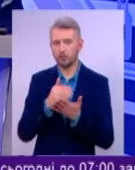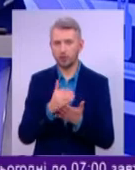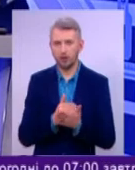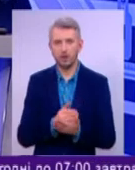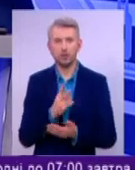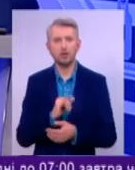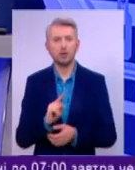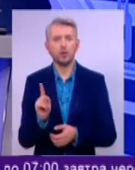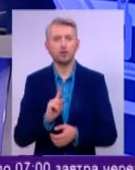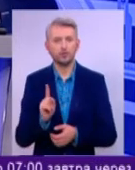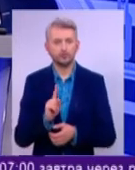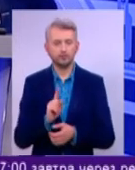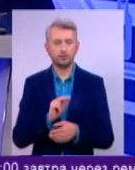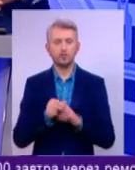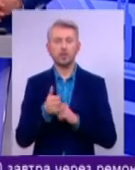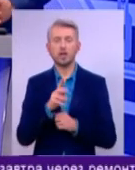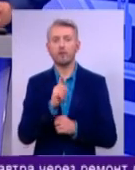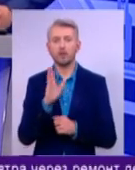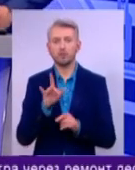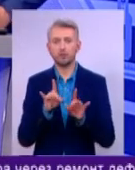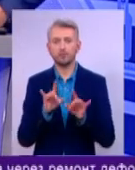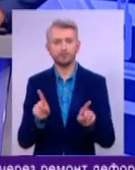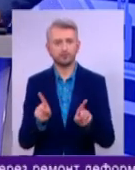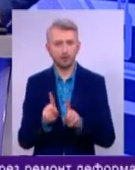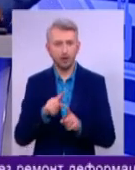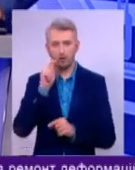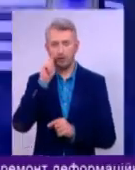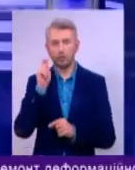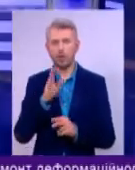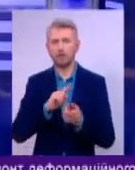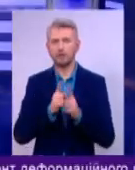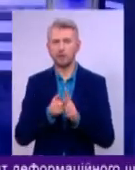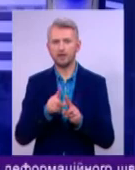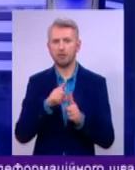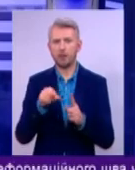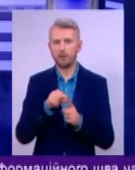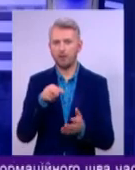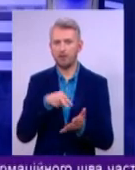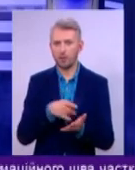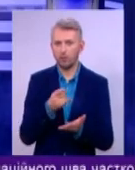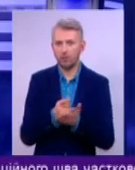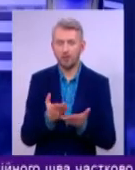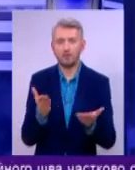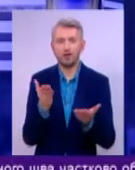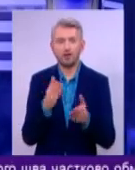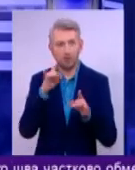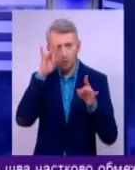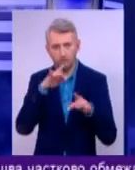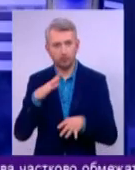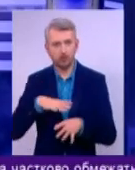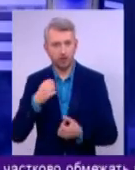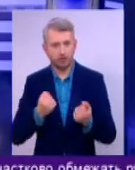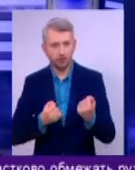і що ж, за лічені хвилини піде мова про таке. Отже, в Україні зміняться правила паркування, на які сюрпризи чекати